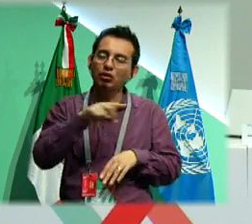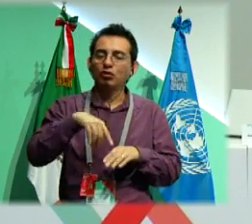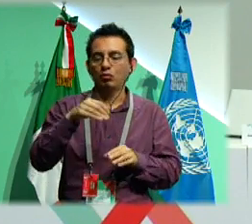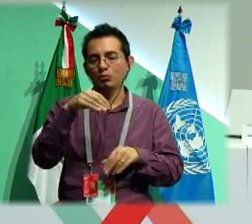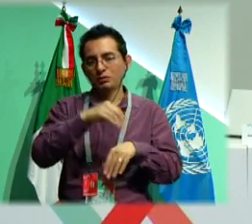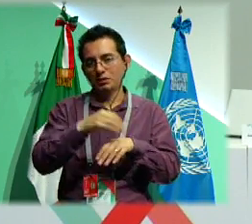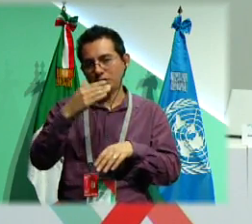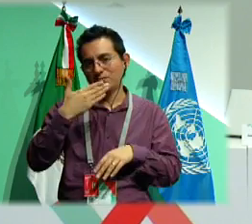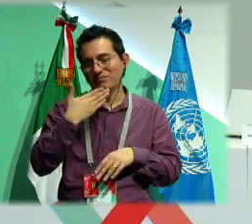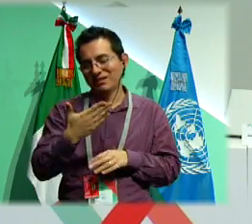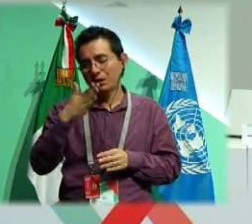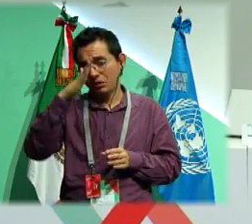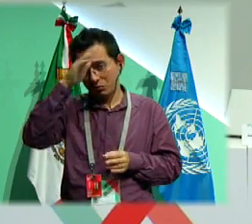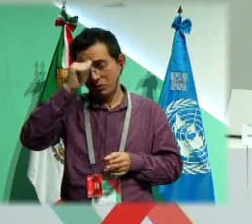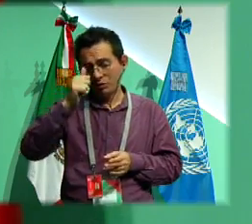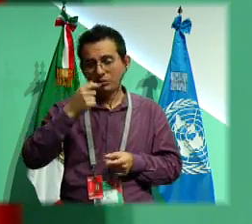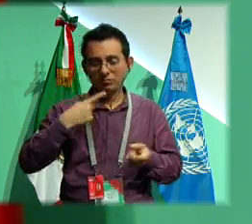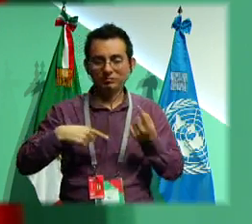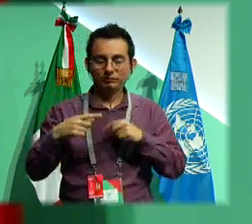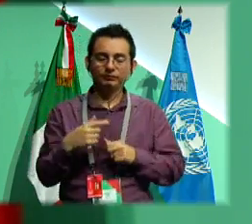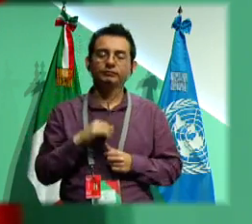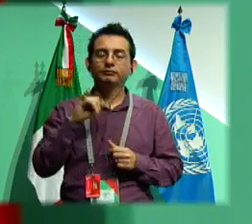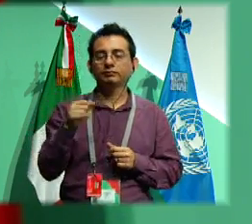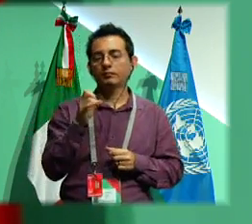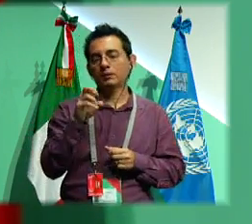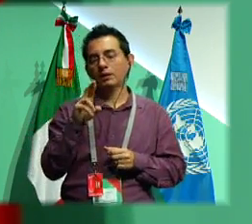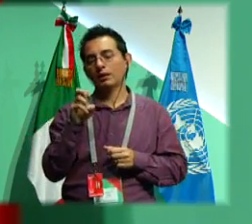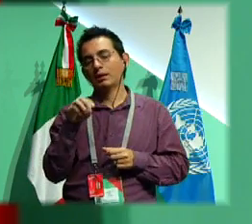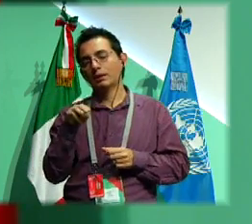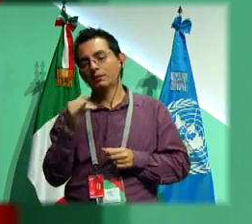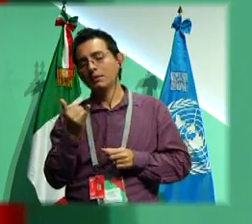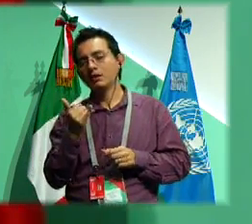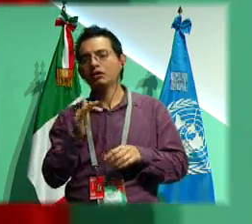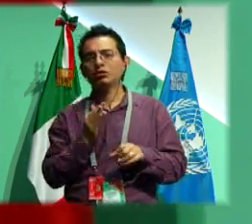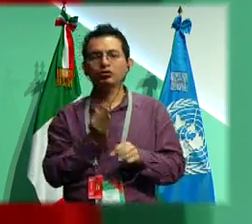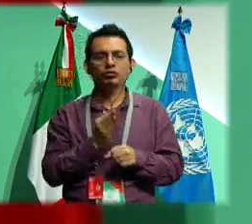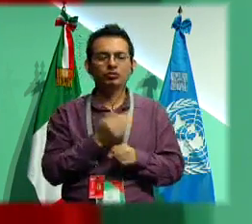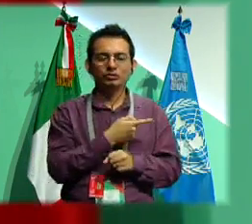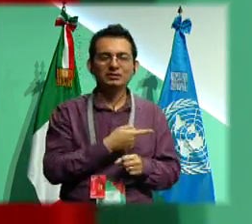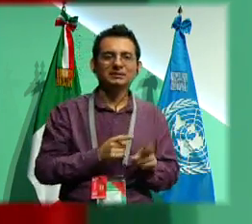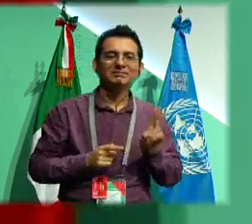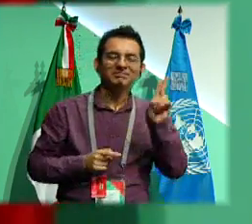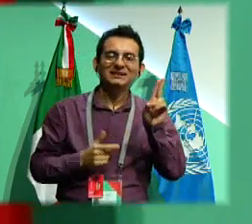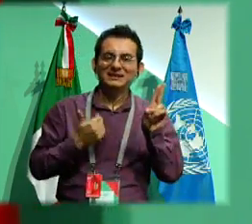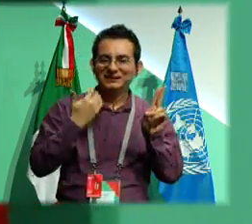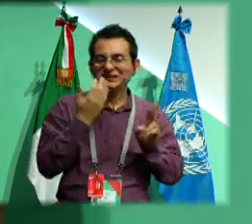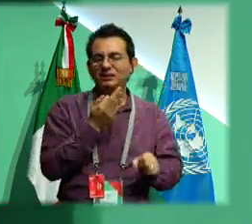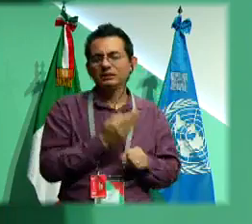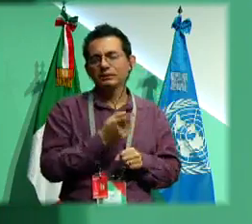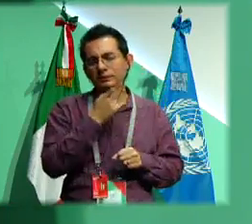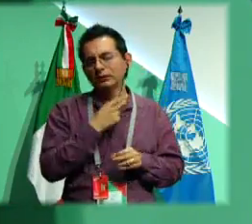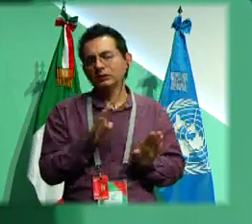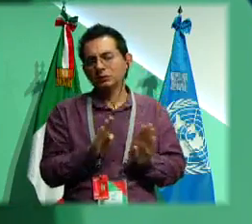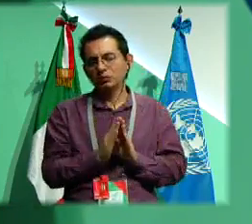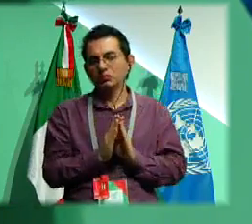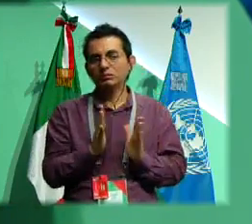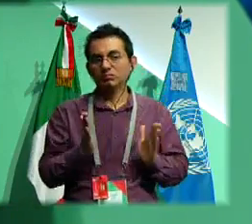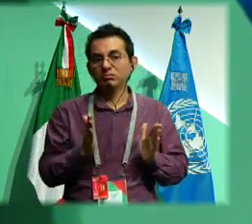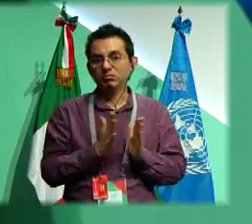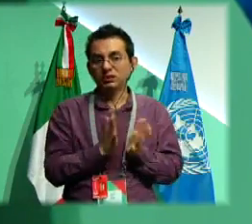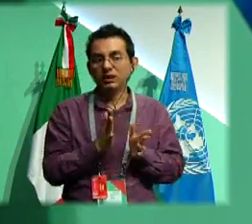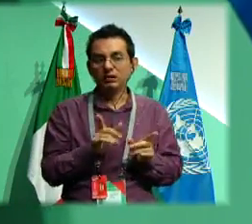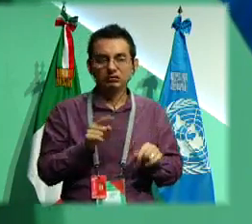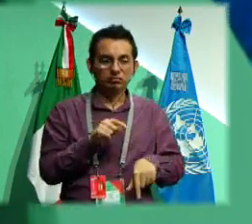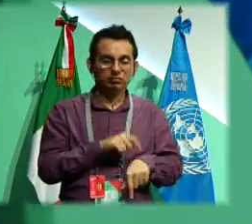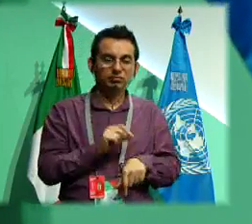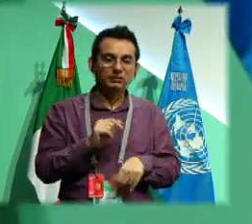Jérémy, Marcella et Joseph. Joseph, peut-être d'abord, parce que vous avez attendu. Très bref, parce que nous